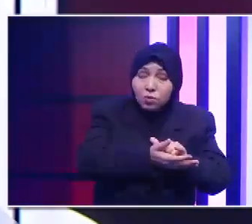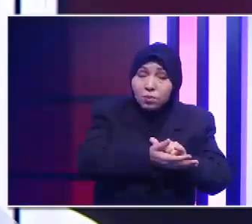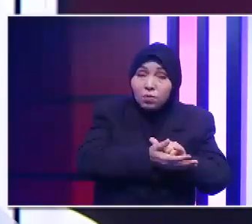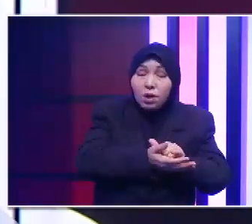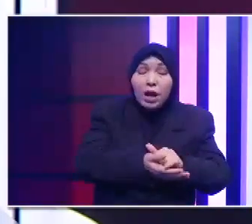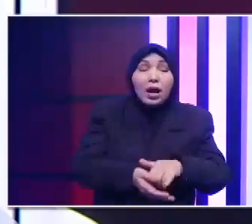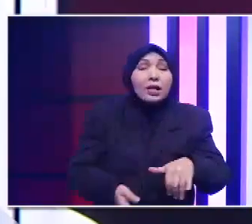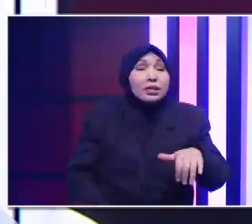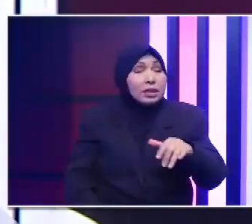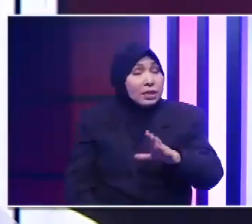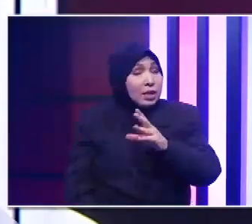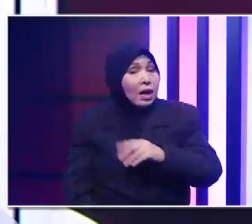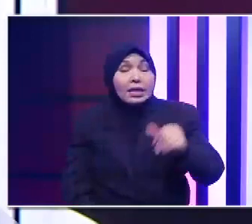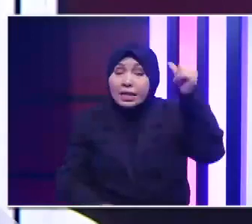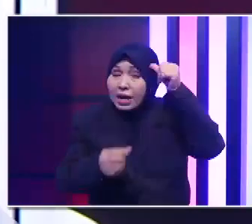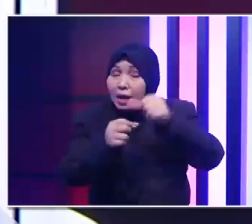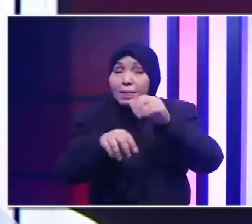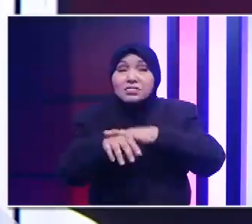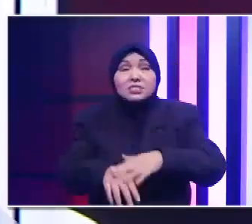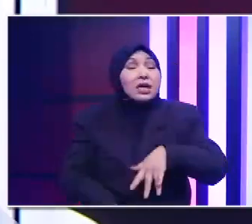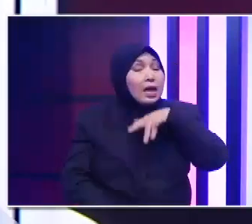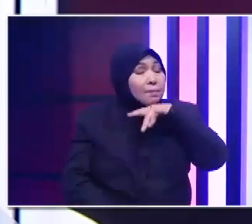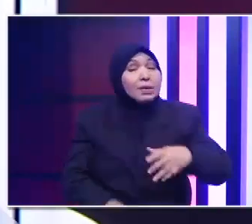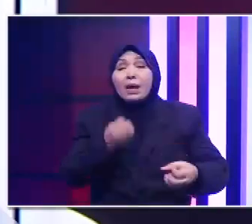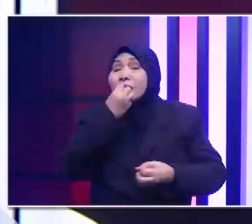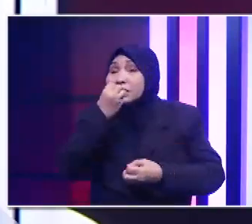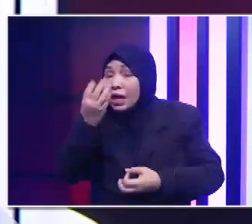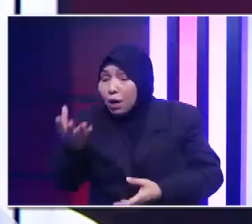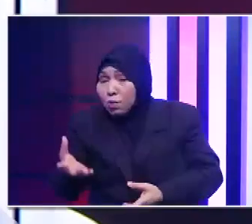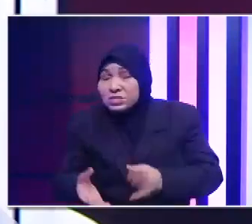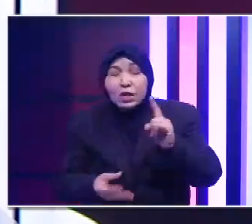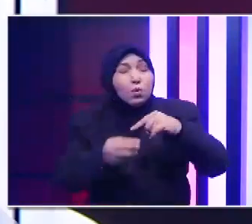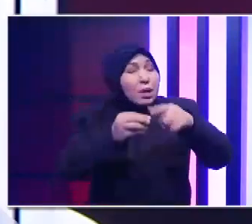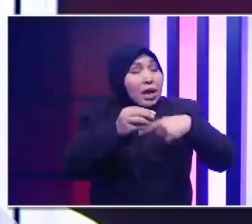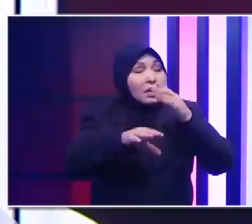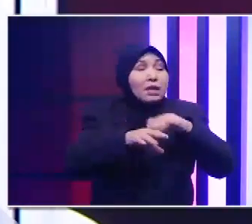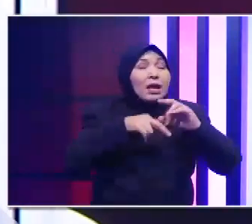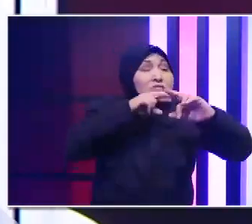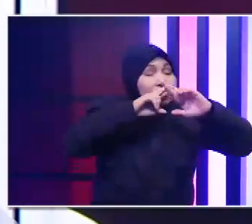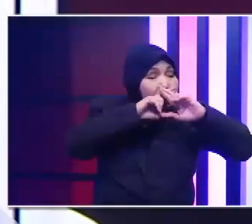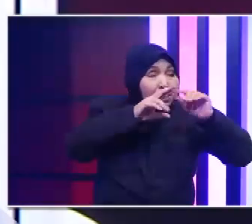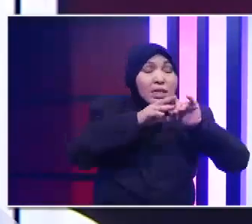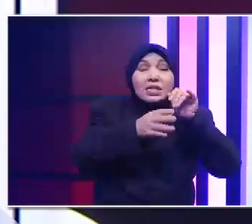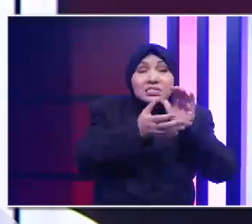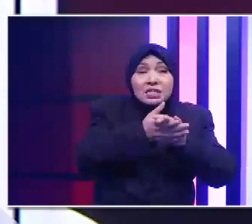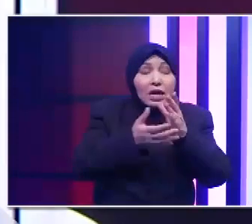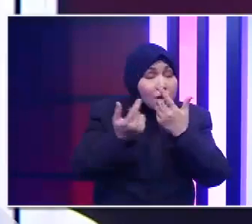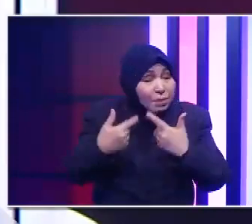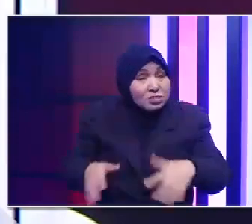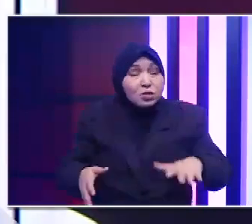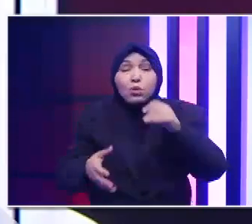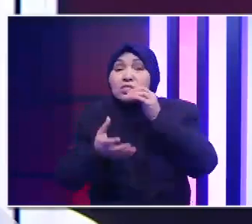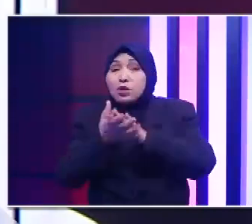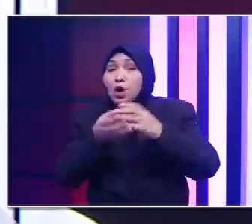Alim lainnya dan ketika nabi memberitahu suatu perkara secara rahasia kepada salah seorang daripada istrinya kemudian istrinya itu